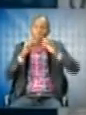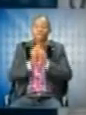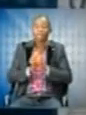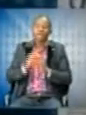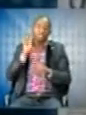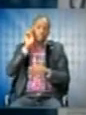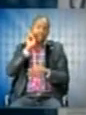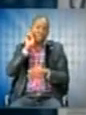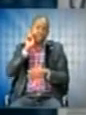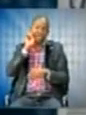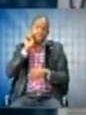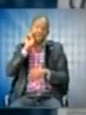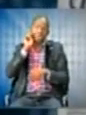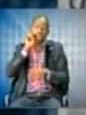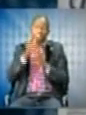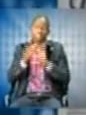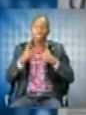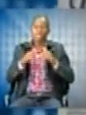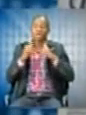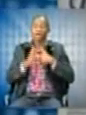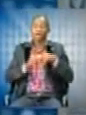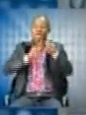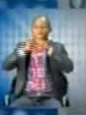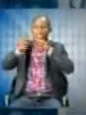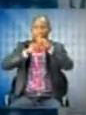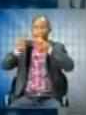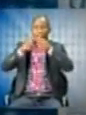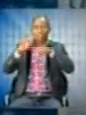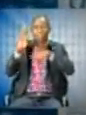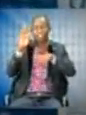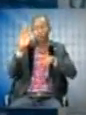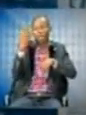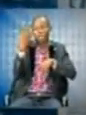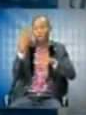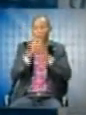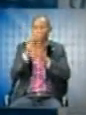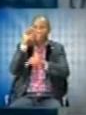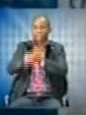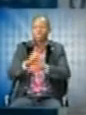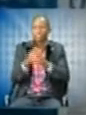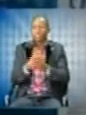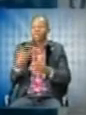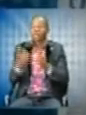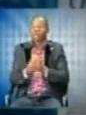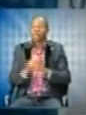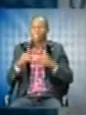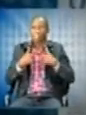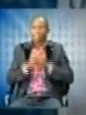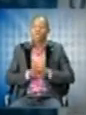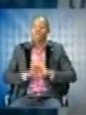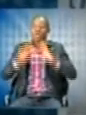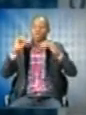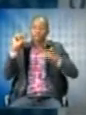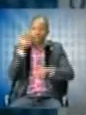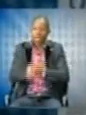Nigeria accroche une troisième étoile sur son maillot. Et de trois, le Nigeria de Stephen Keshi a décroché